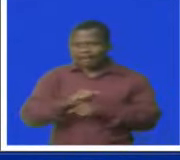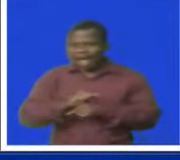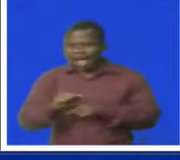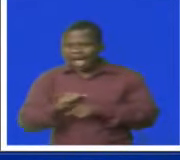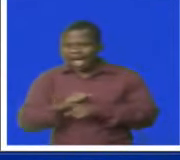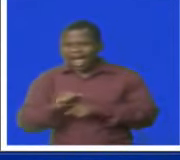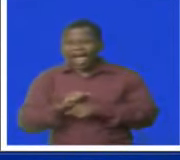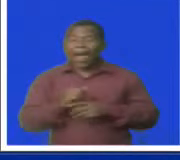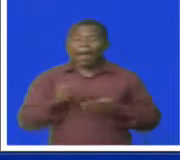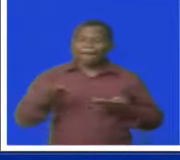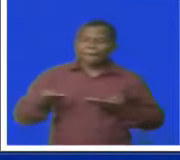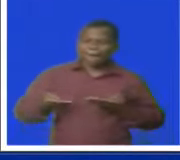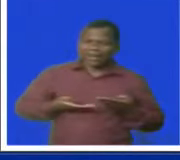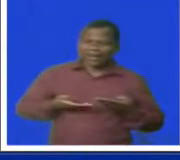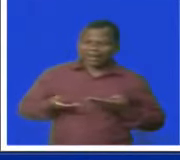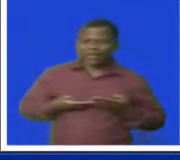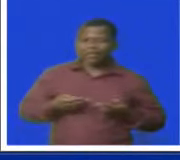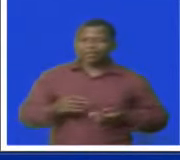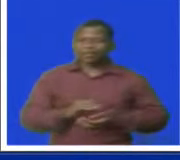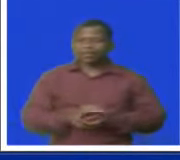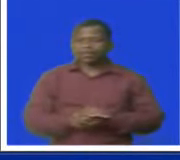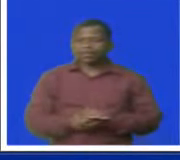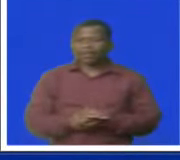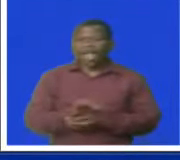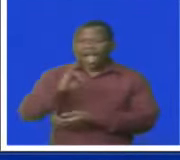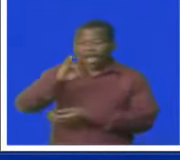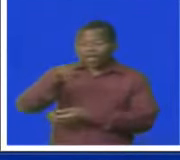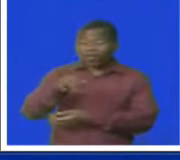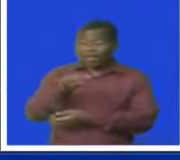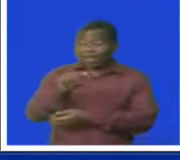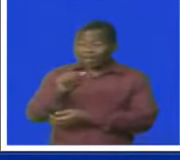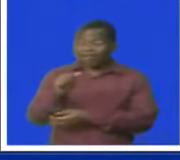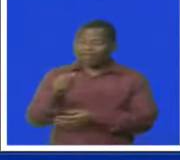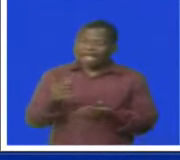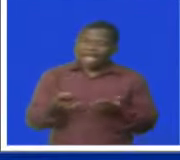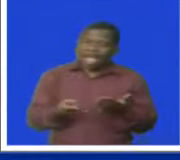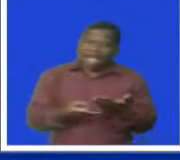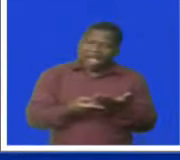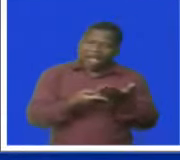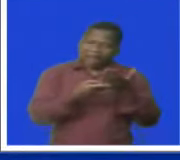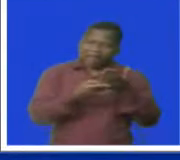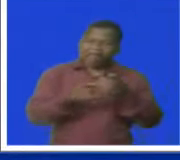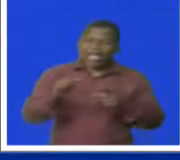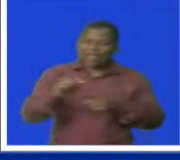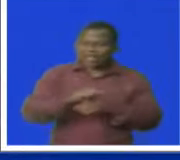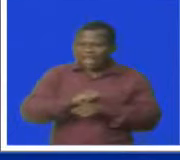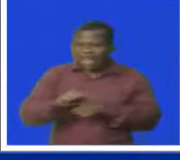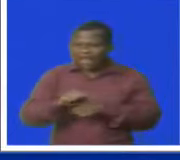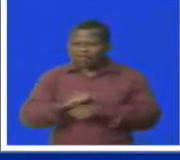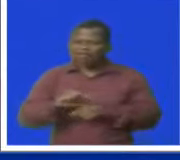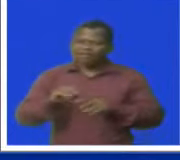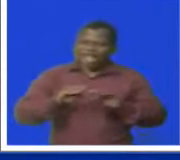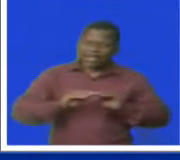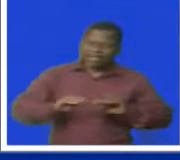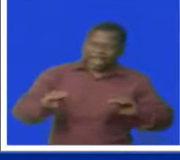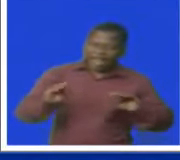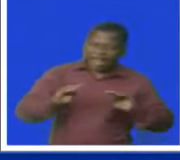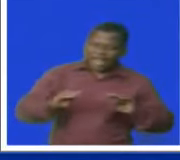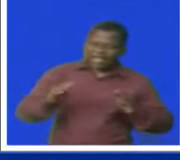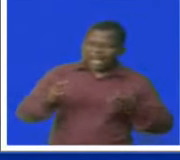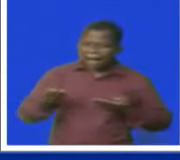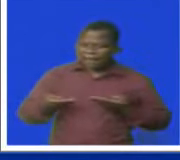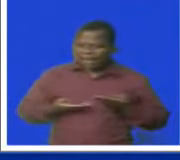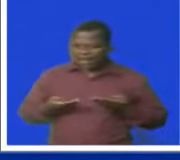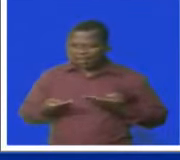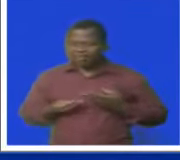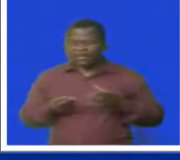Achievement uyasisita kona le training lekhona nyalo lenyoni bafundisa ukuthi kephe amabhizinisi bangawenda njani babambe bacine. Yebo bomake